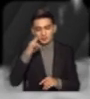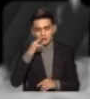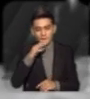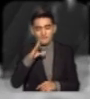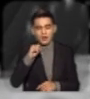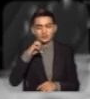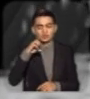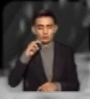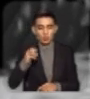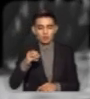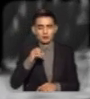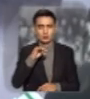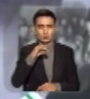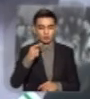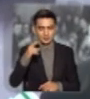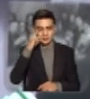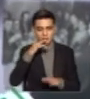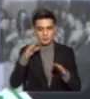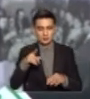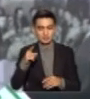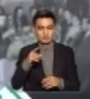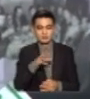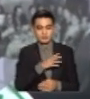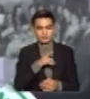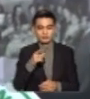нефтегазовый комплекс на Западе республики.